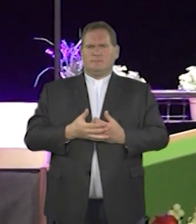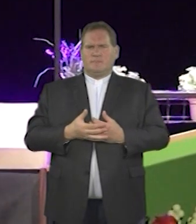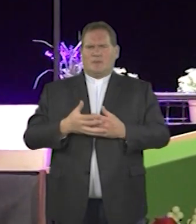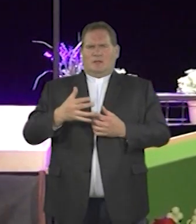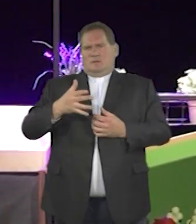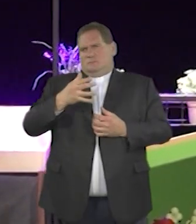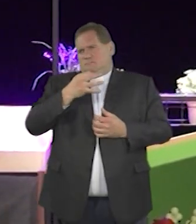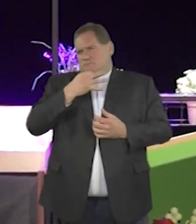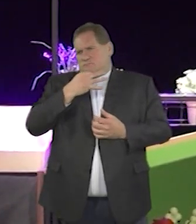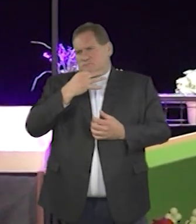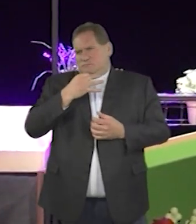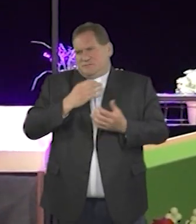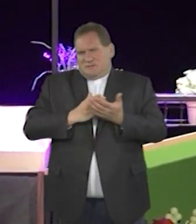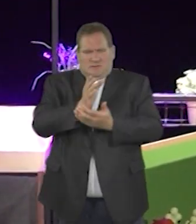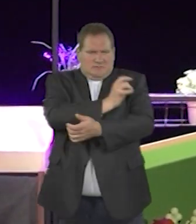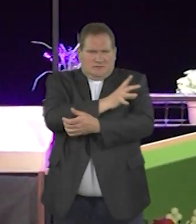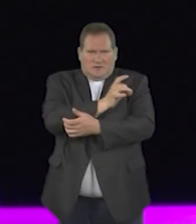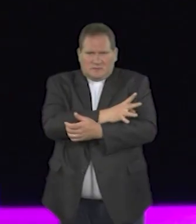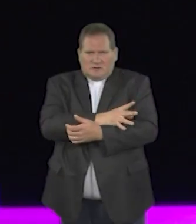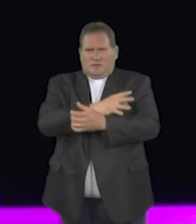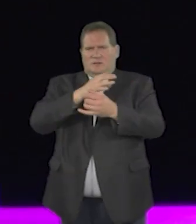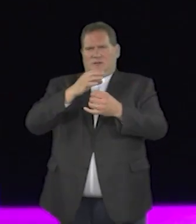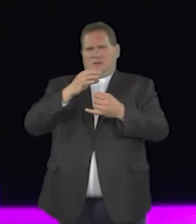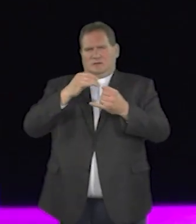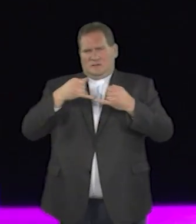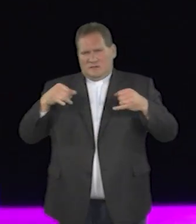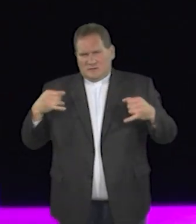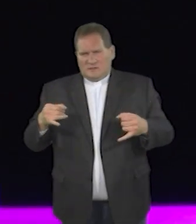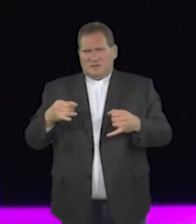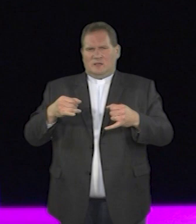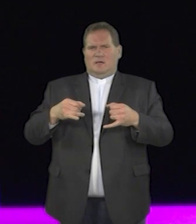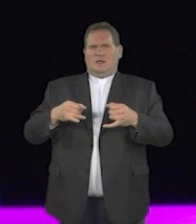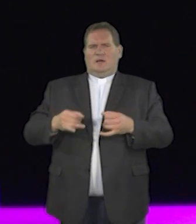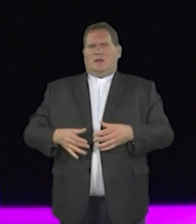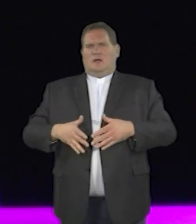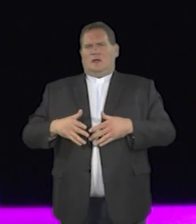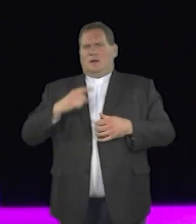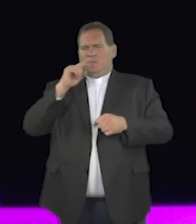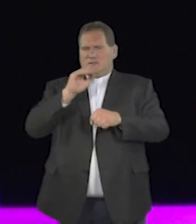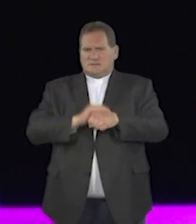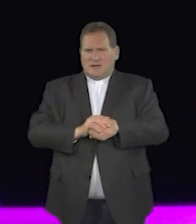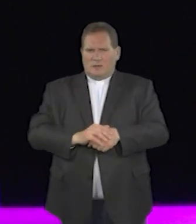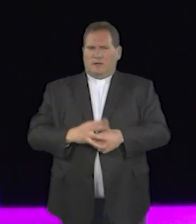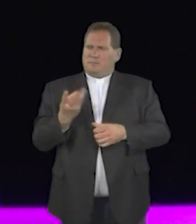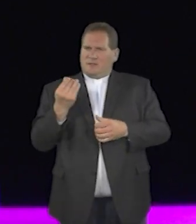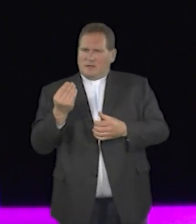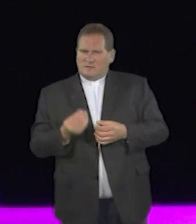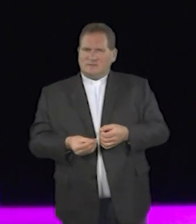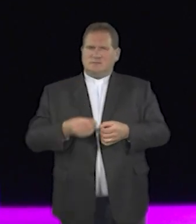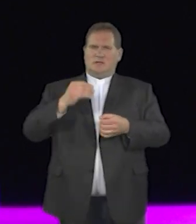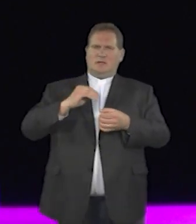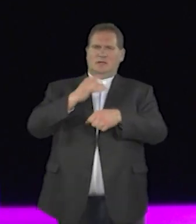przez stryjenkę. Trzem z kolei obiecała posag i rękę. Przyjeżdżali też